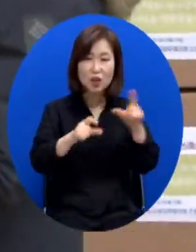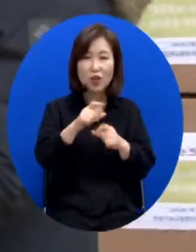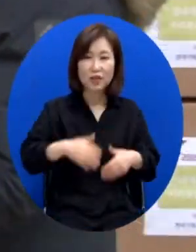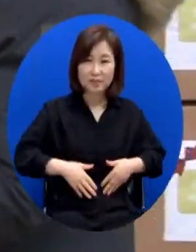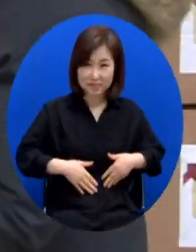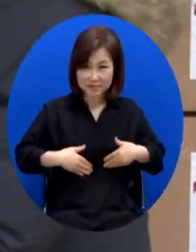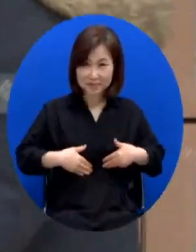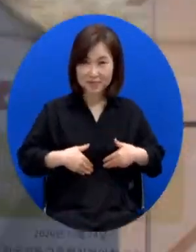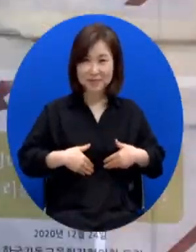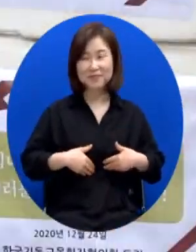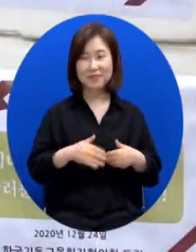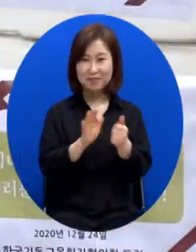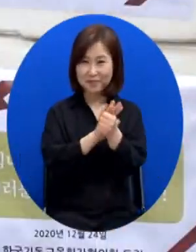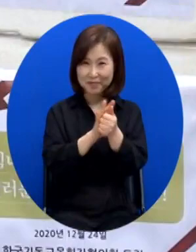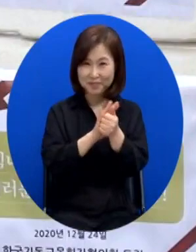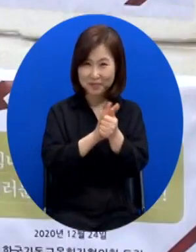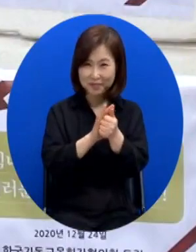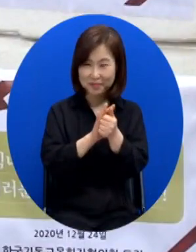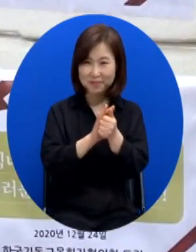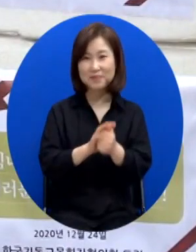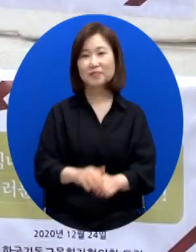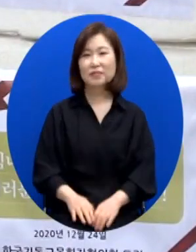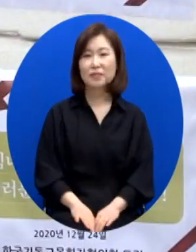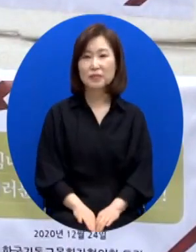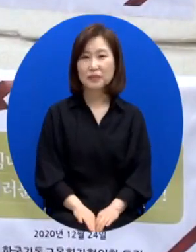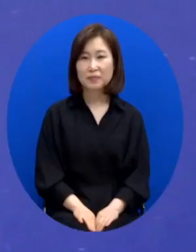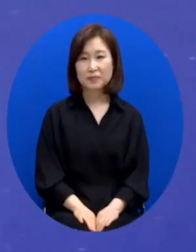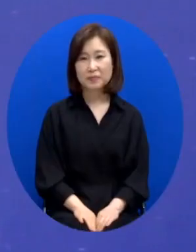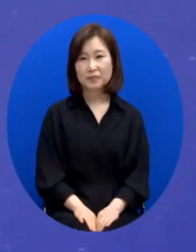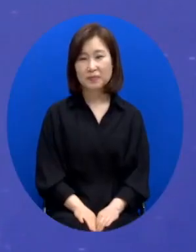만들고 있습니다. CTS 뉴스 박세현입니다.